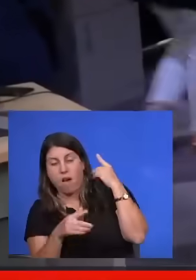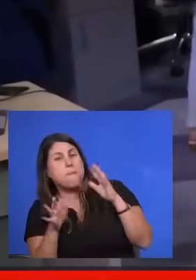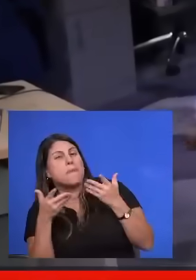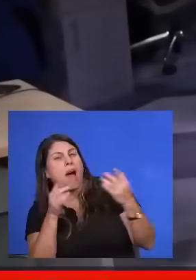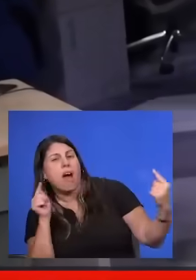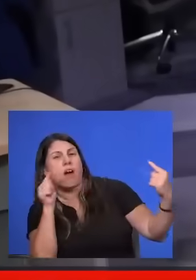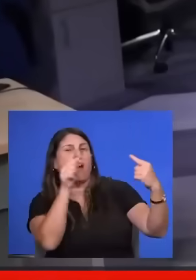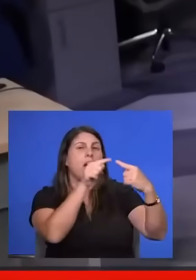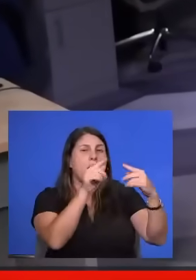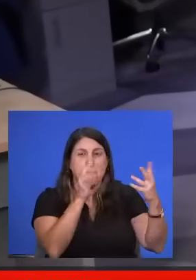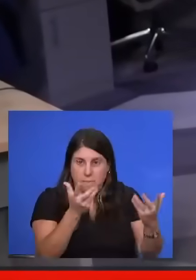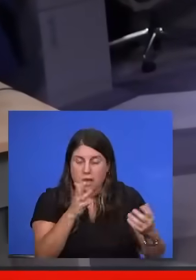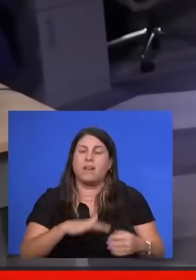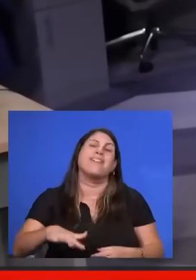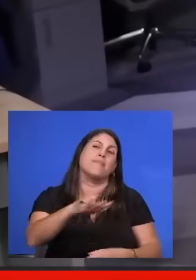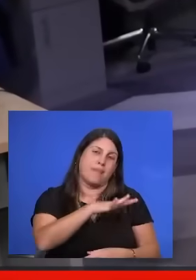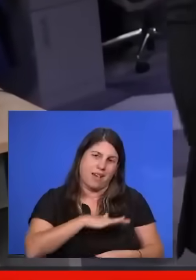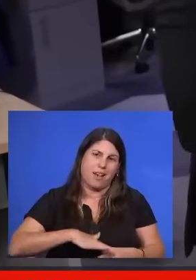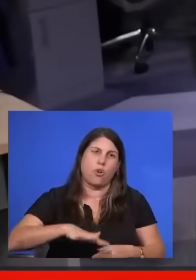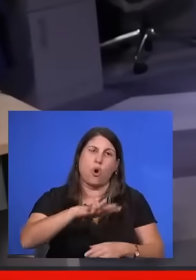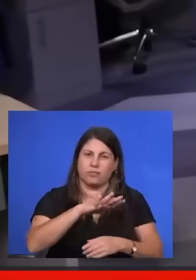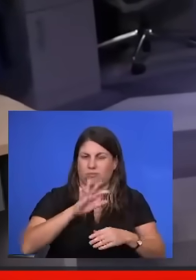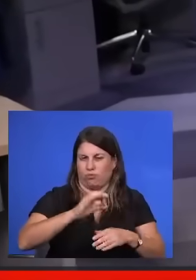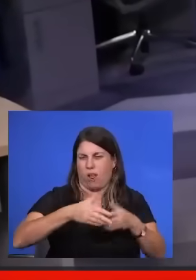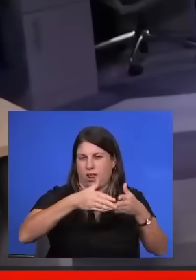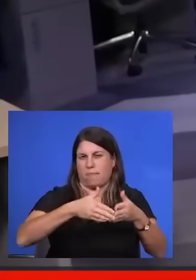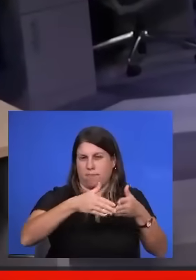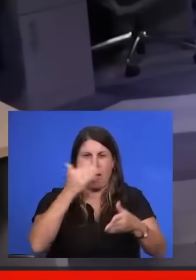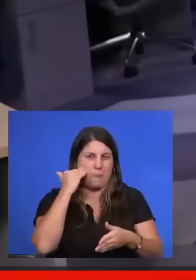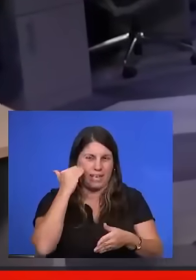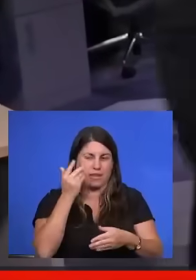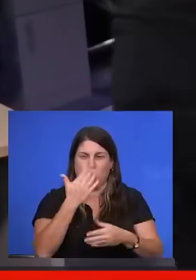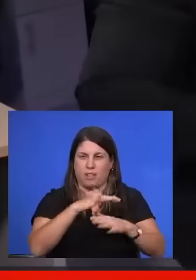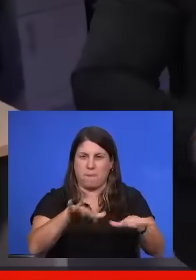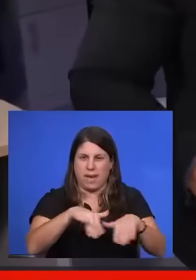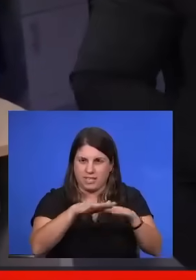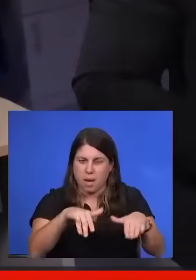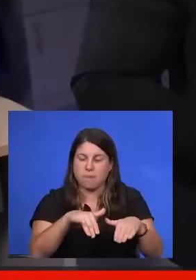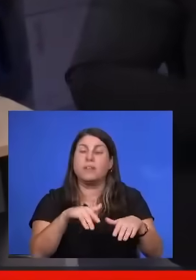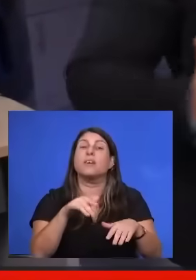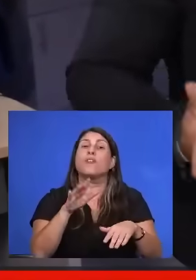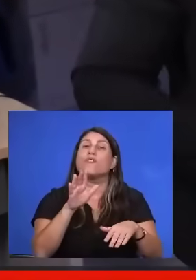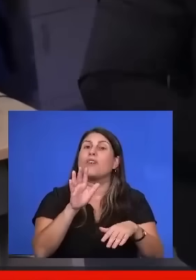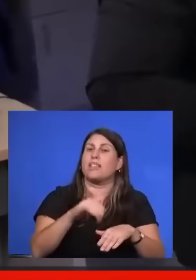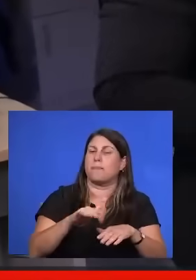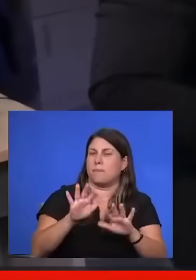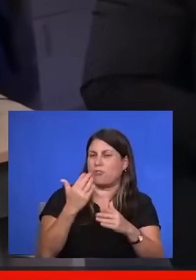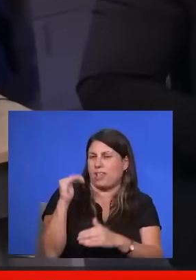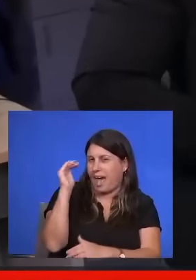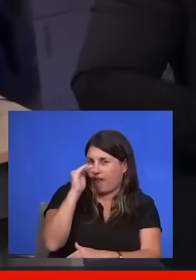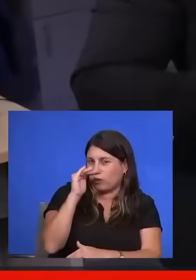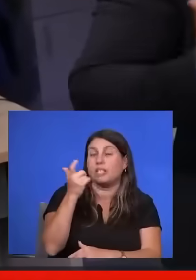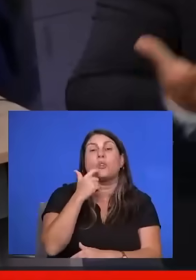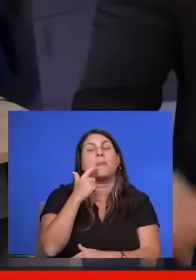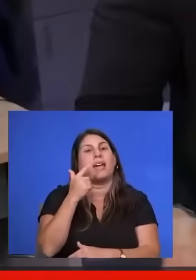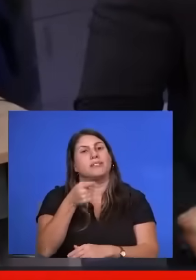מערכות שהותקנו על משחטת אמריקנית שהייתה בים האדום, וגם מערכות שהיו בערב הסעודית. כלומר, המערכות האלה לא רק